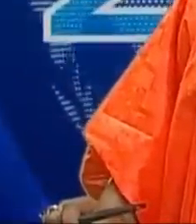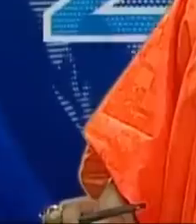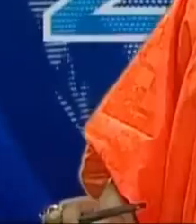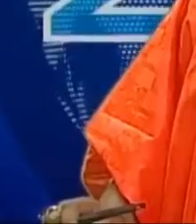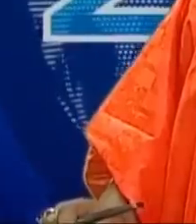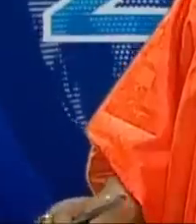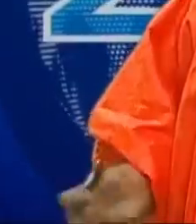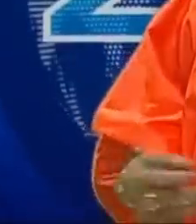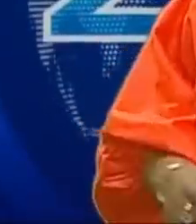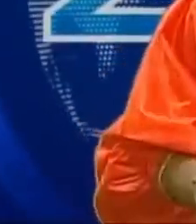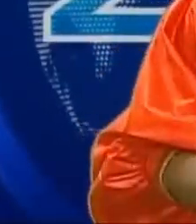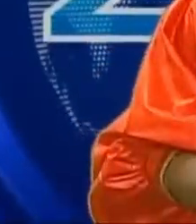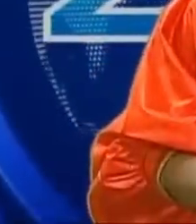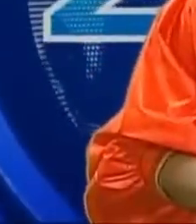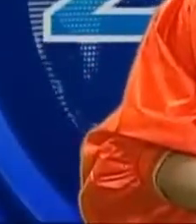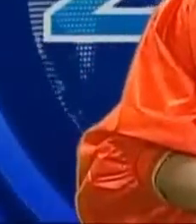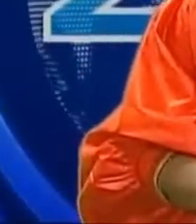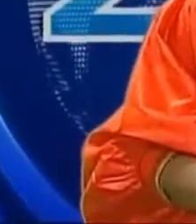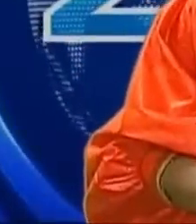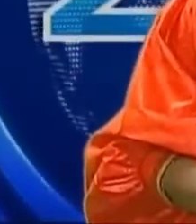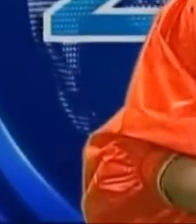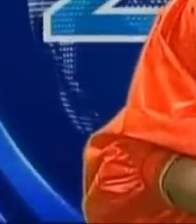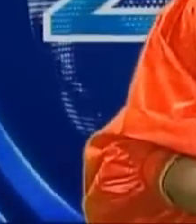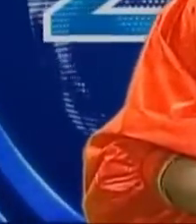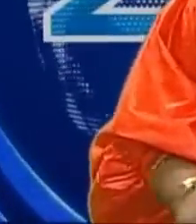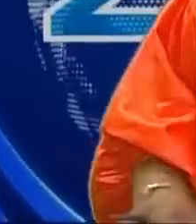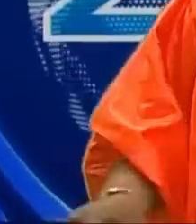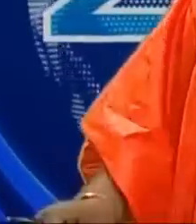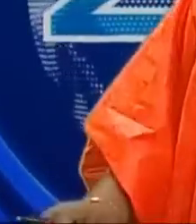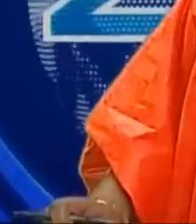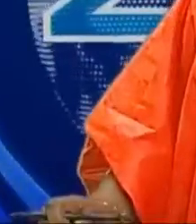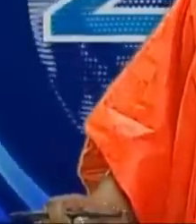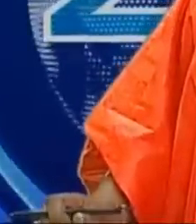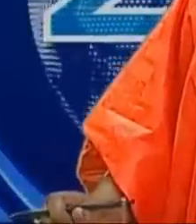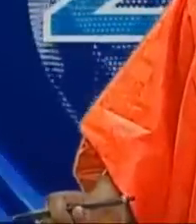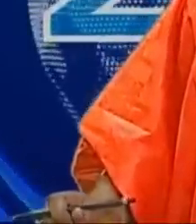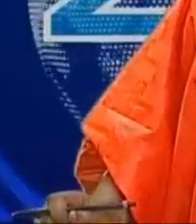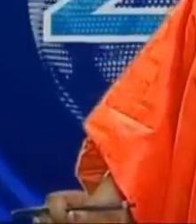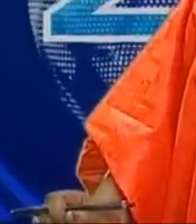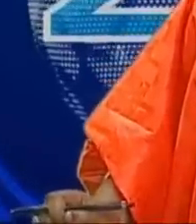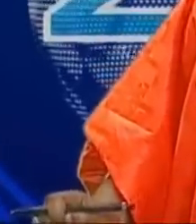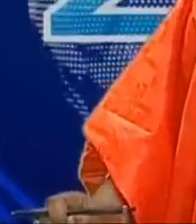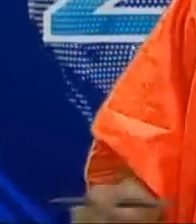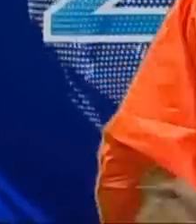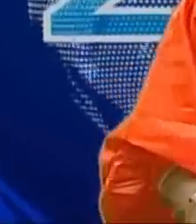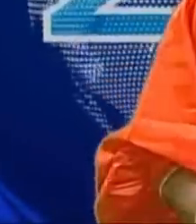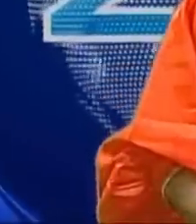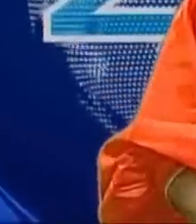Magalano, moi je vous reviens demain à 20h avec le même plaisir. Au revoir et bonsoir sur vous.